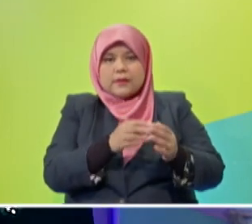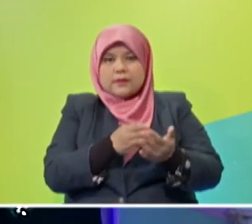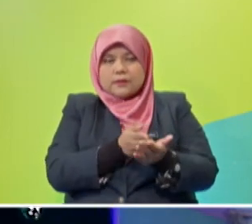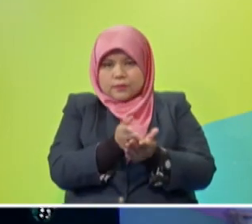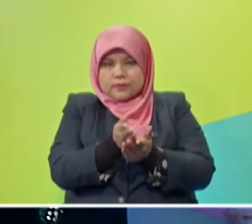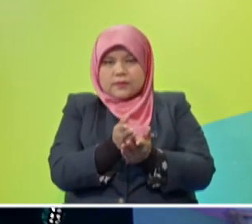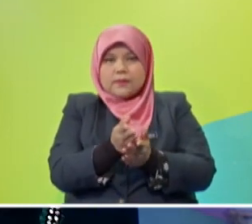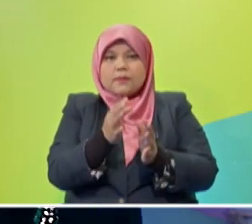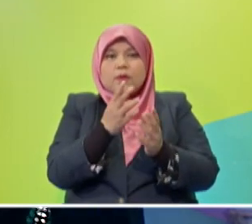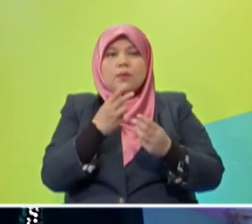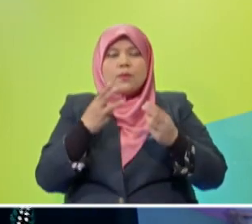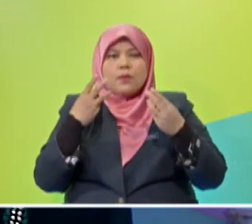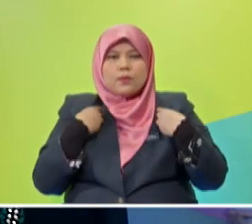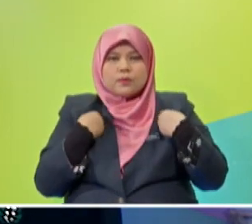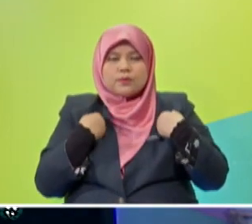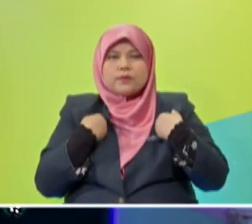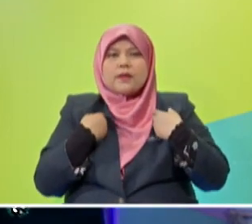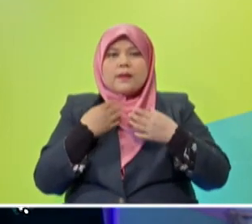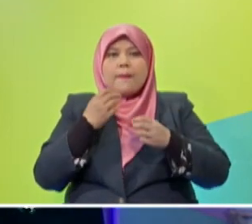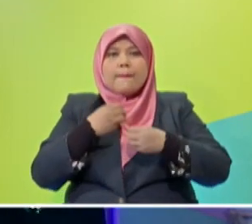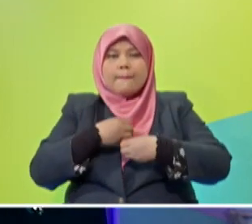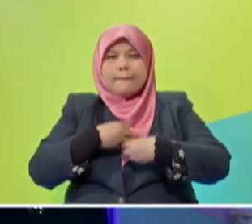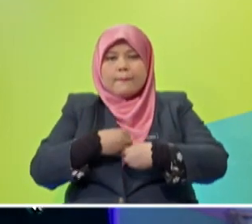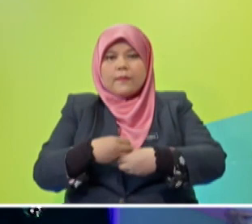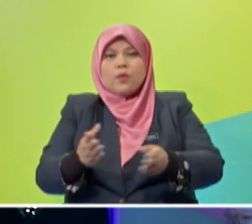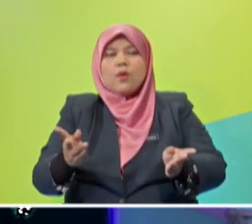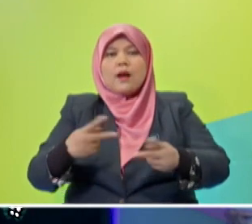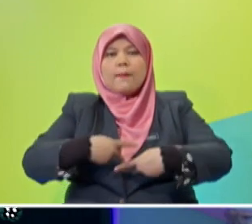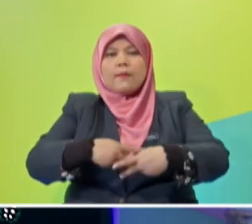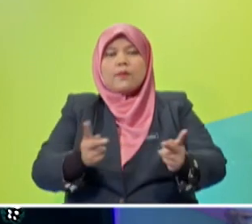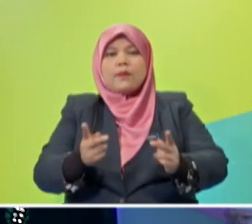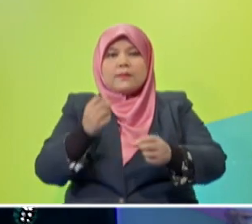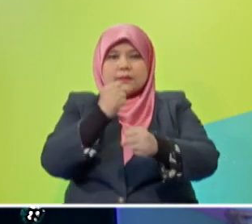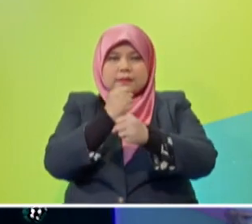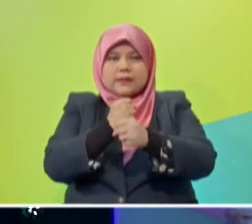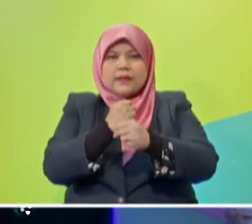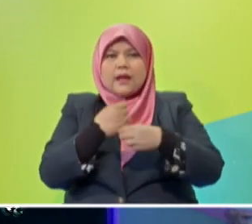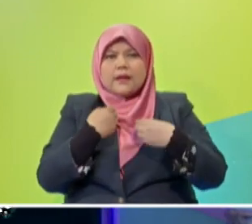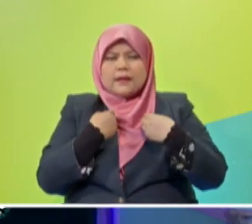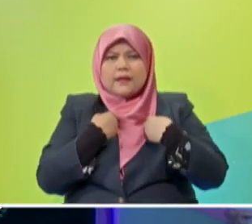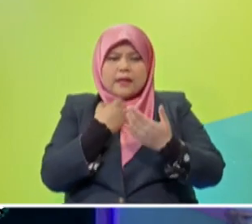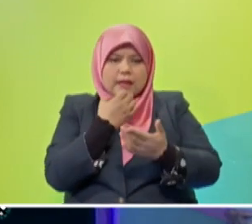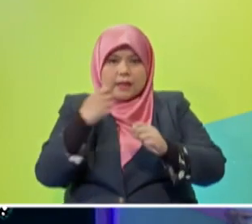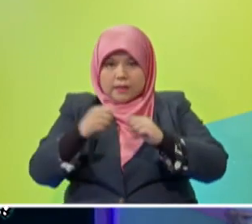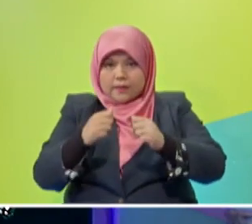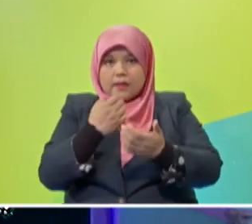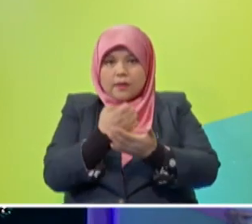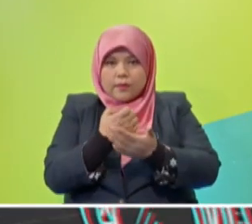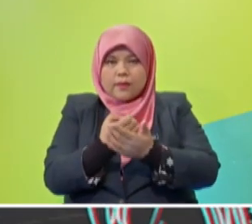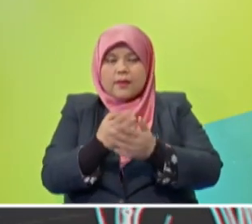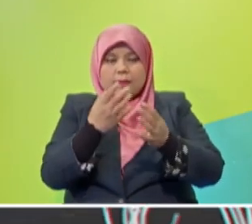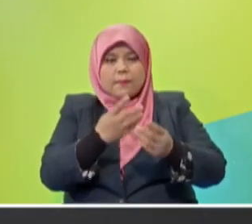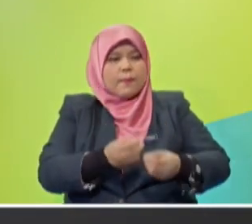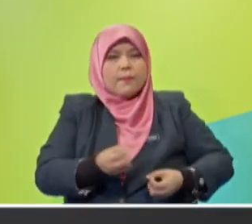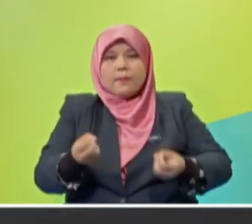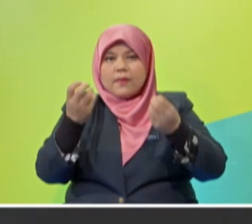adalah mewujudkan peluang pekerjaan. Dengan adanya pelbagai aktiviti ekonomi, maka kepelbagaian